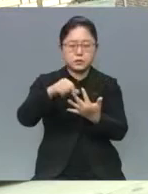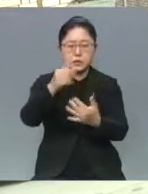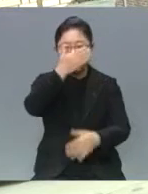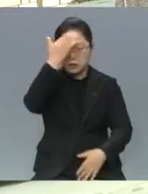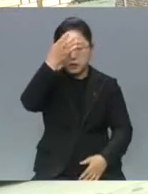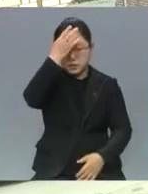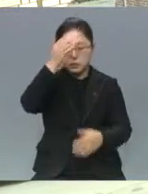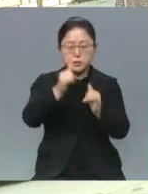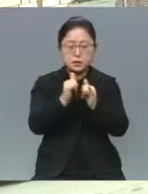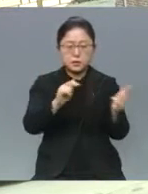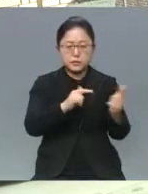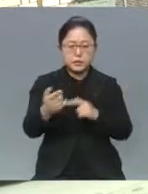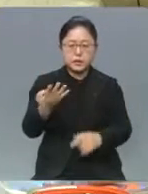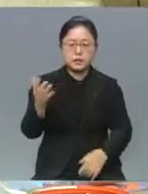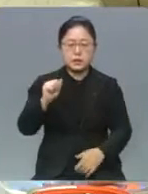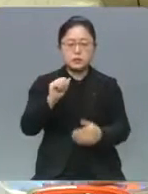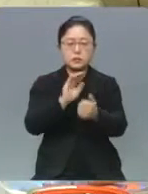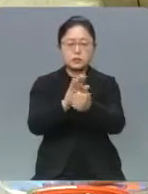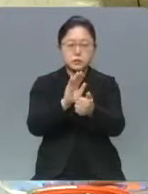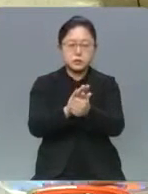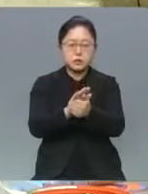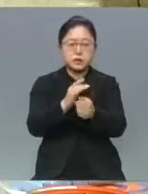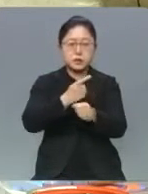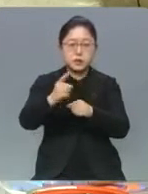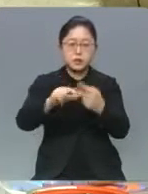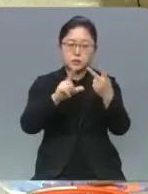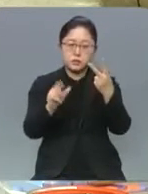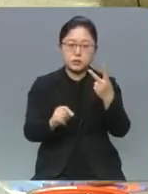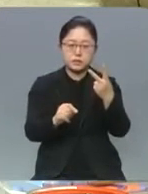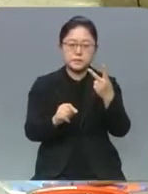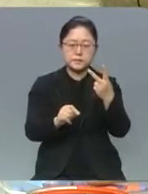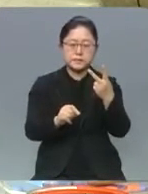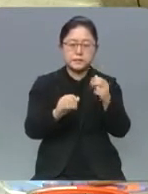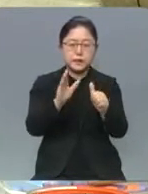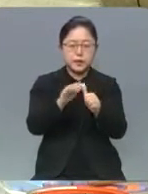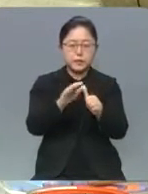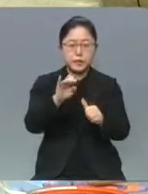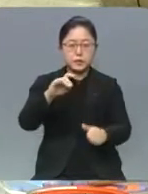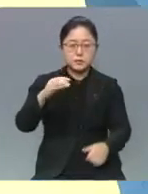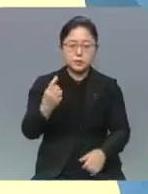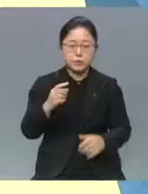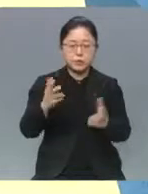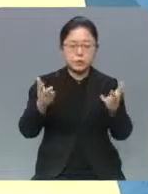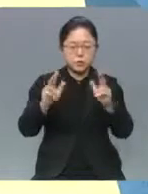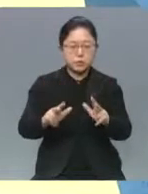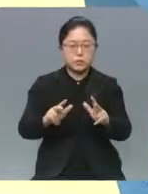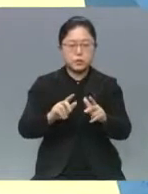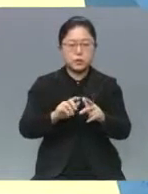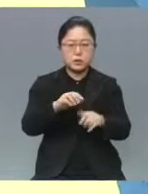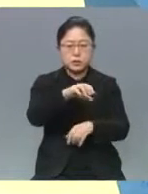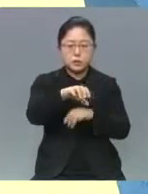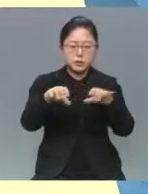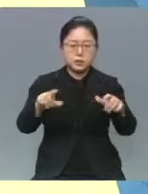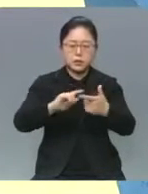청년 예술가들에게 4억 원을 지원하고 내년 2월까지 한평 엑스포공원과 화양근린공원 등에